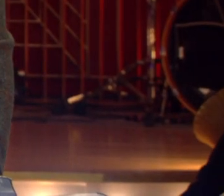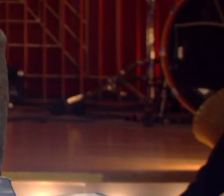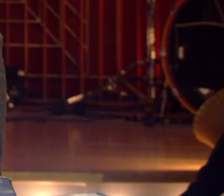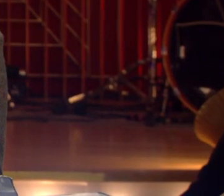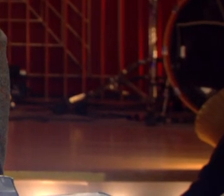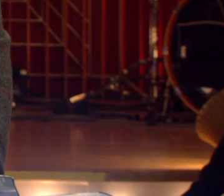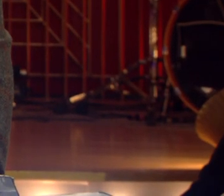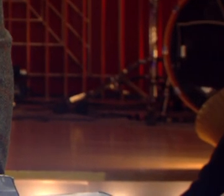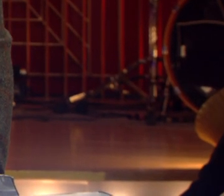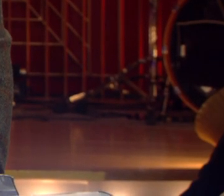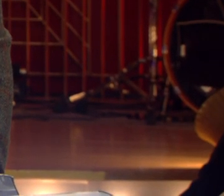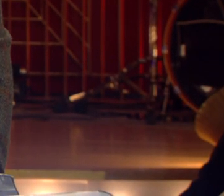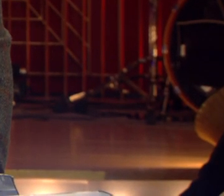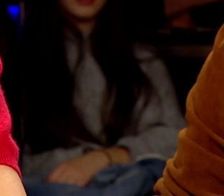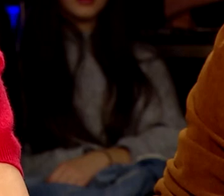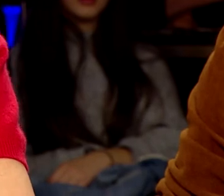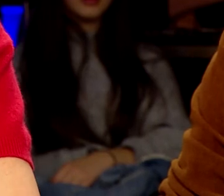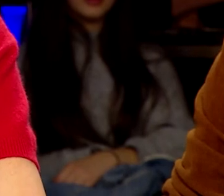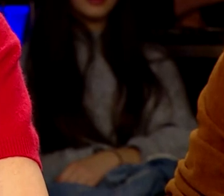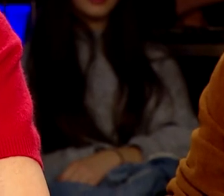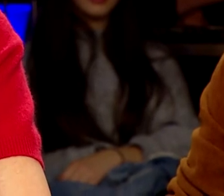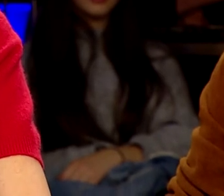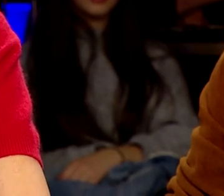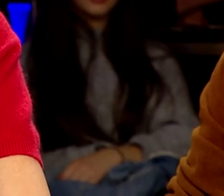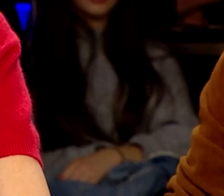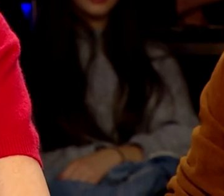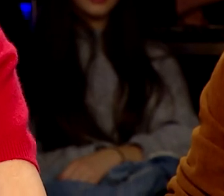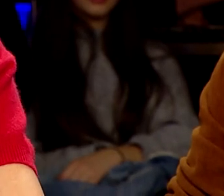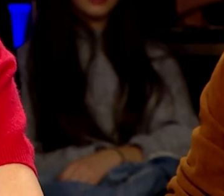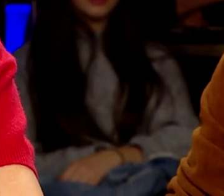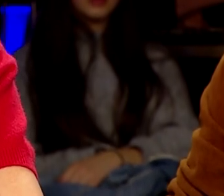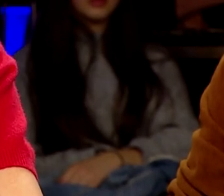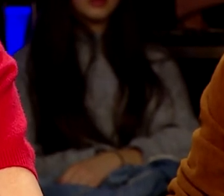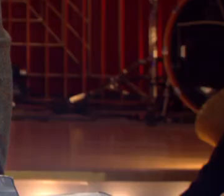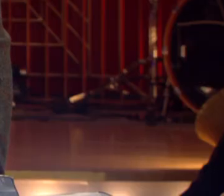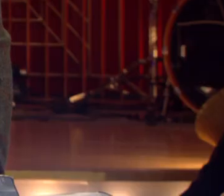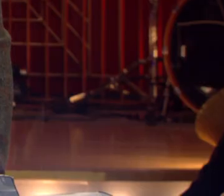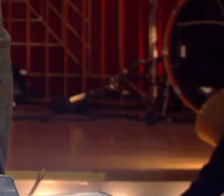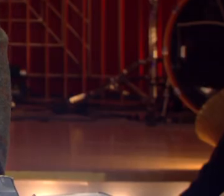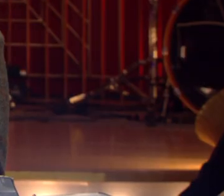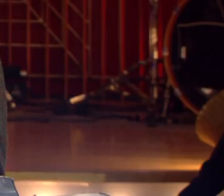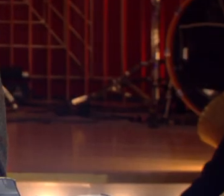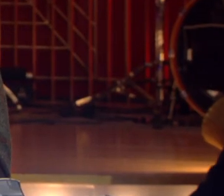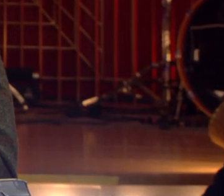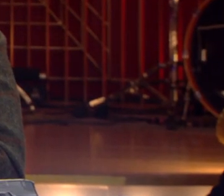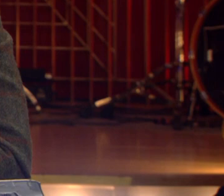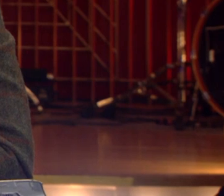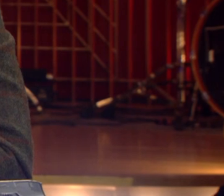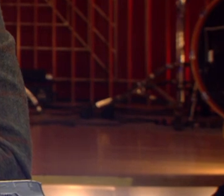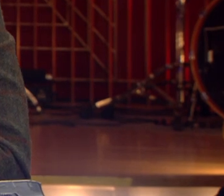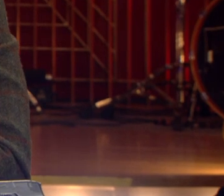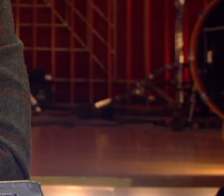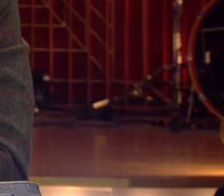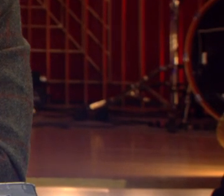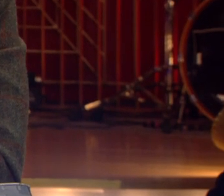uzun boylusun, onun kafası senden daha büyük gibi. Hayır, ben uzun boylu değilim. Beni bir göz doktoruna götürür müsünüz?